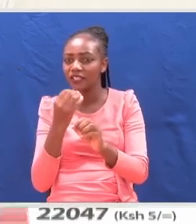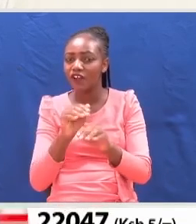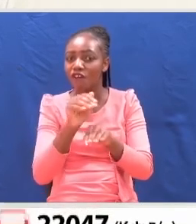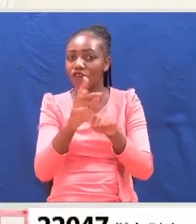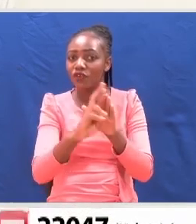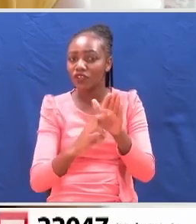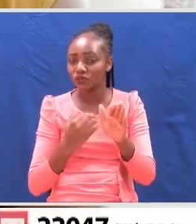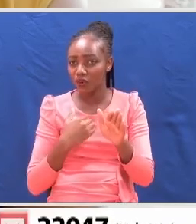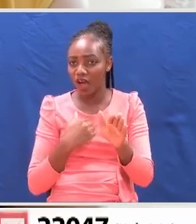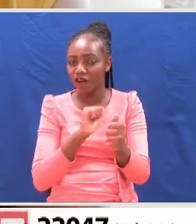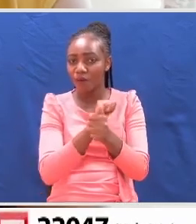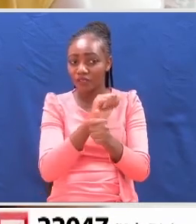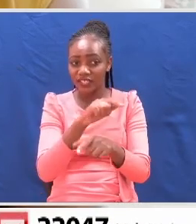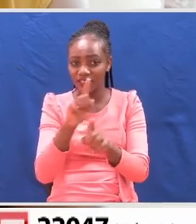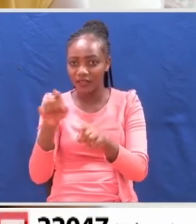tukijua, tukijikinga,